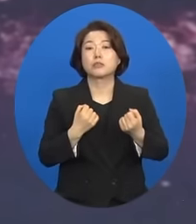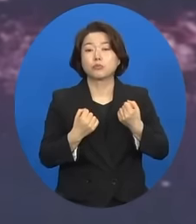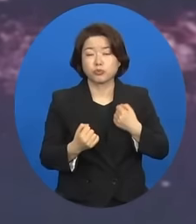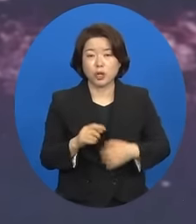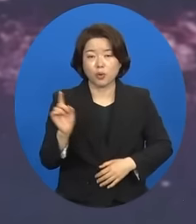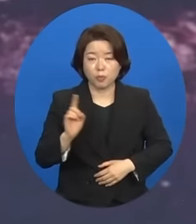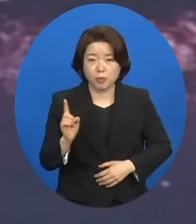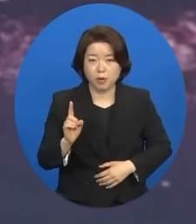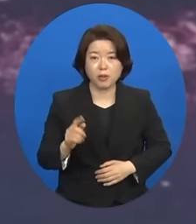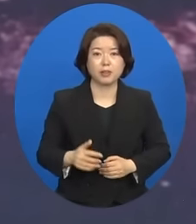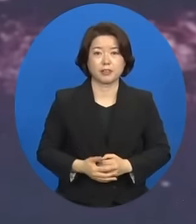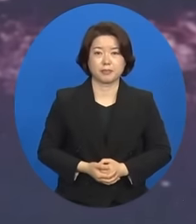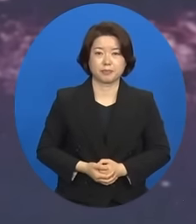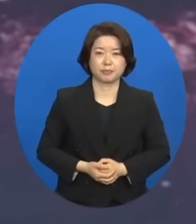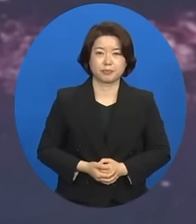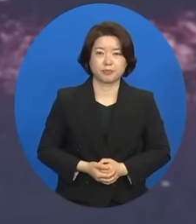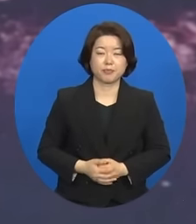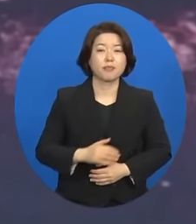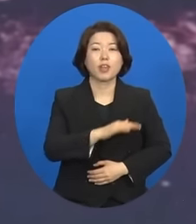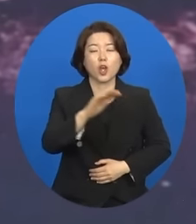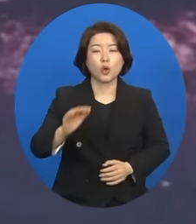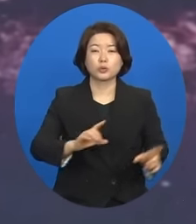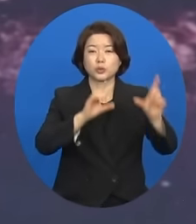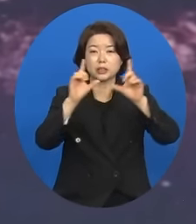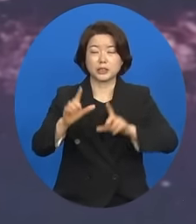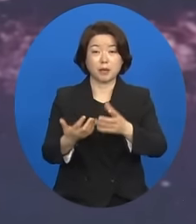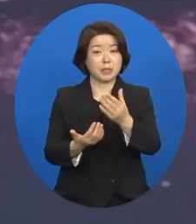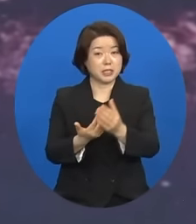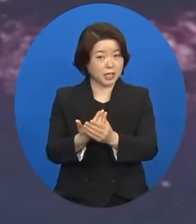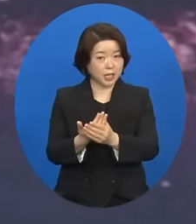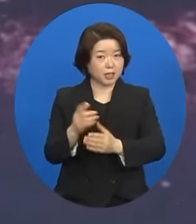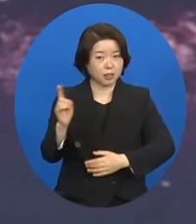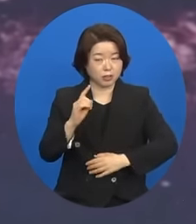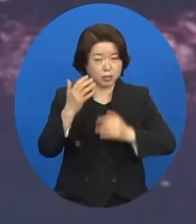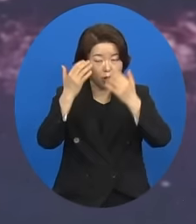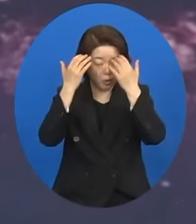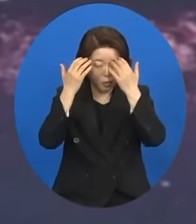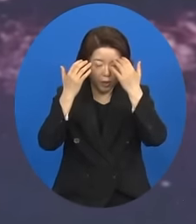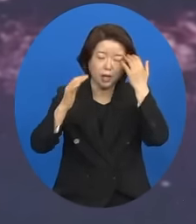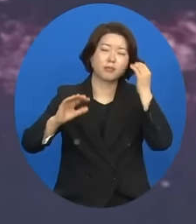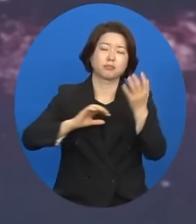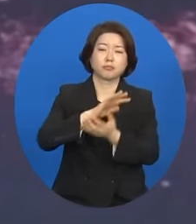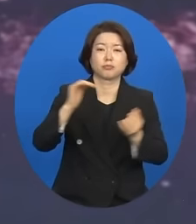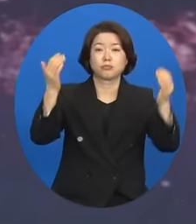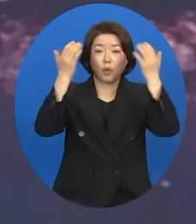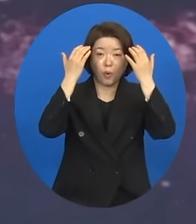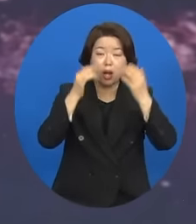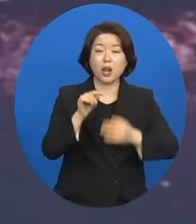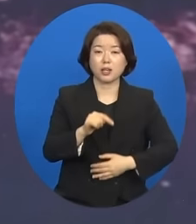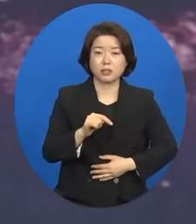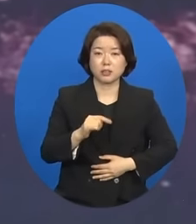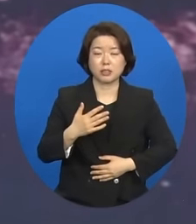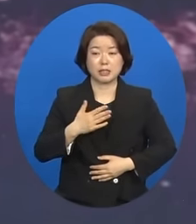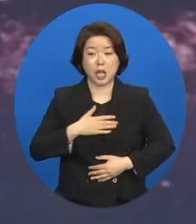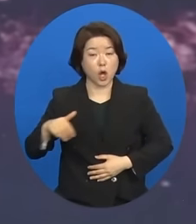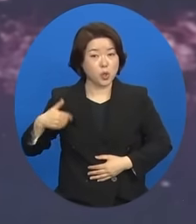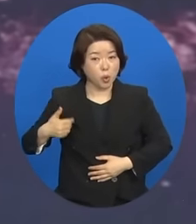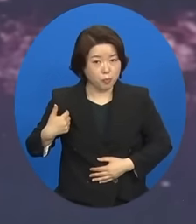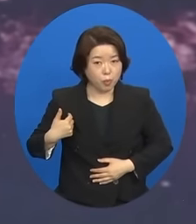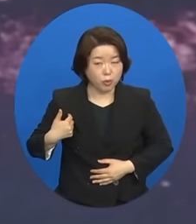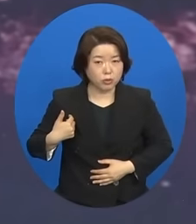뭐라고 말씀하면 우리 삶에서 벌어지는 어떠한 고난과 환란은 우리도 인식하지